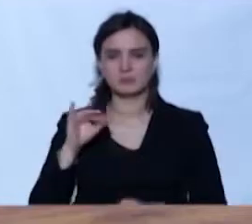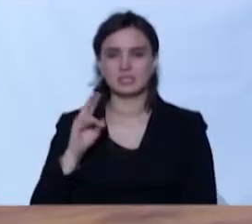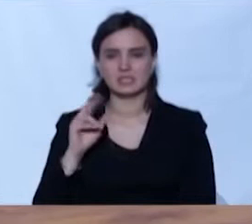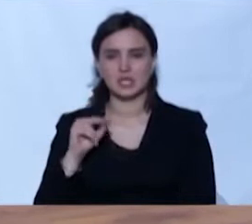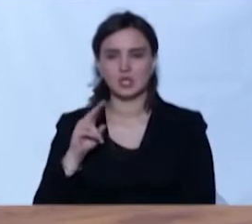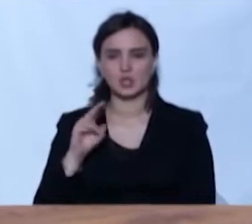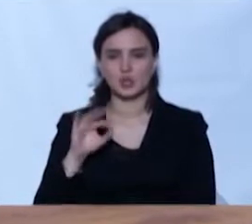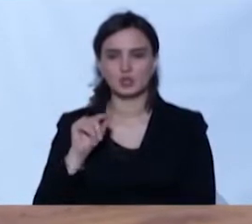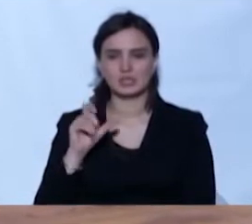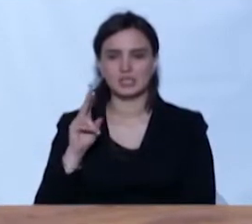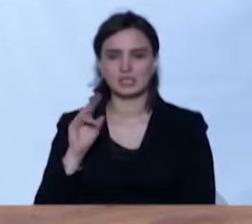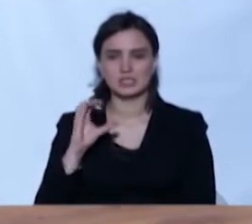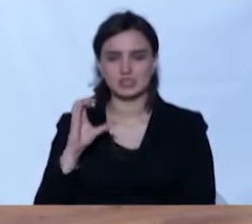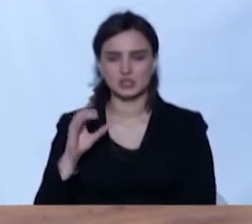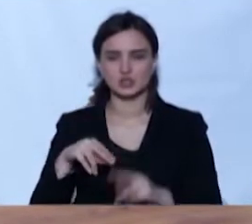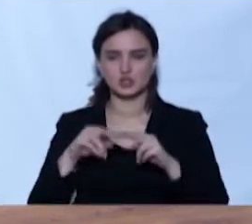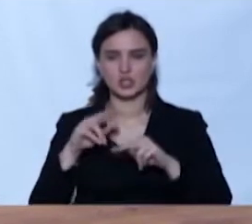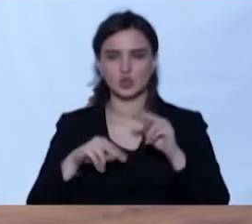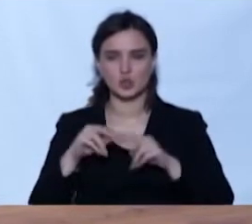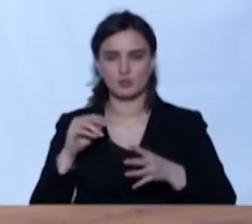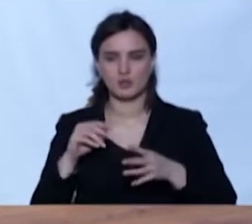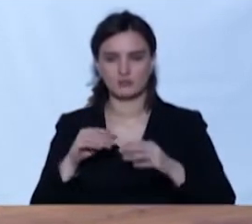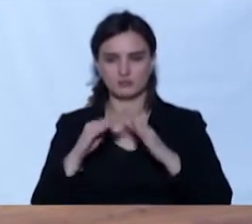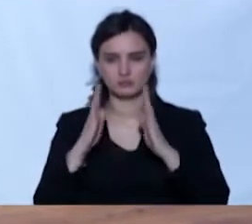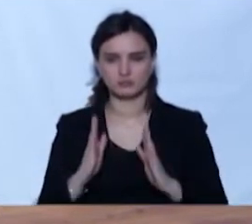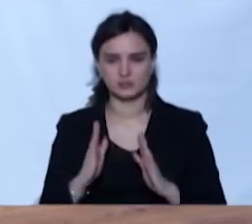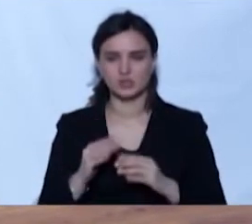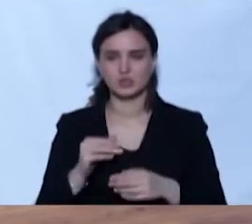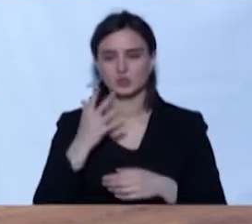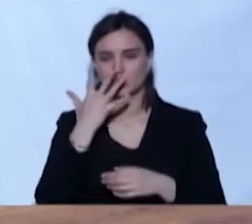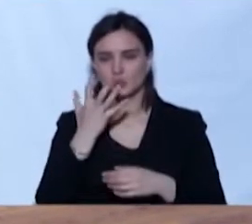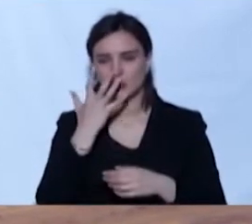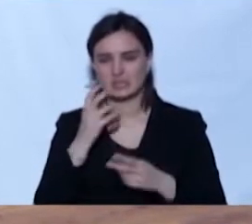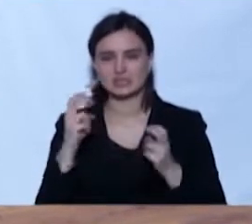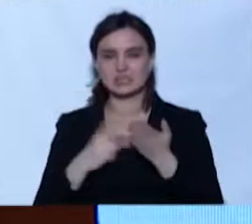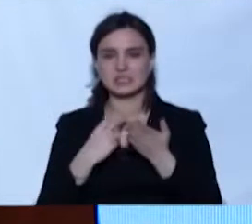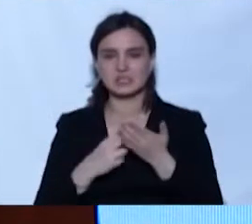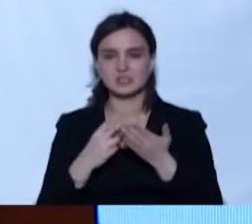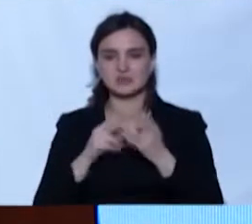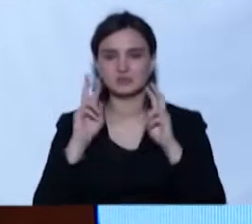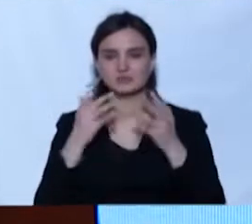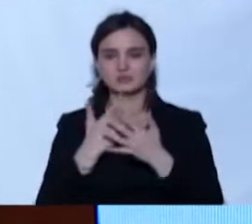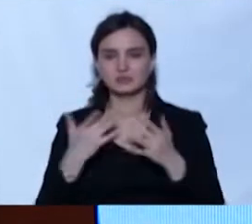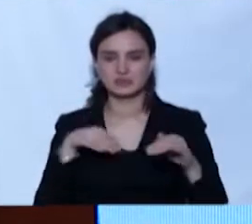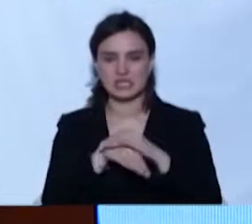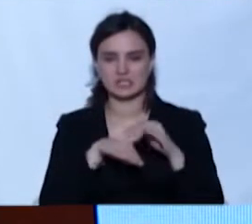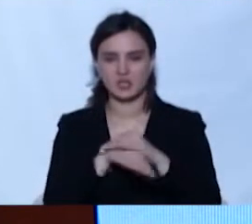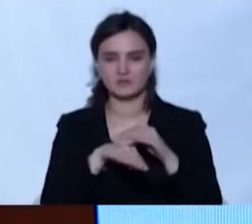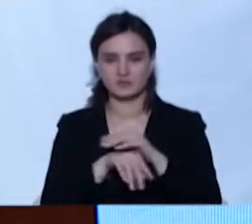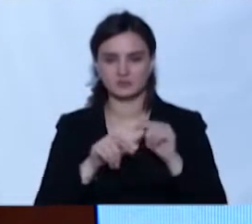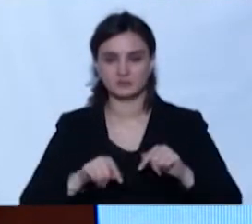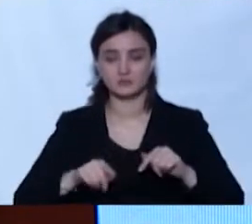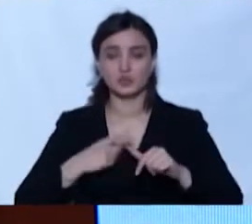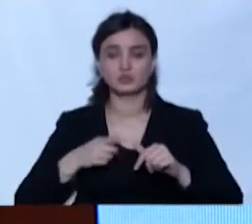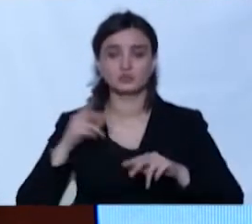გახლავთ სურათების, წიგნების საცავი და ის ფაქტიურად